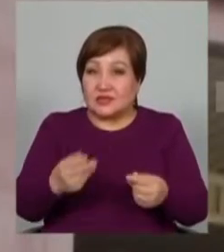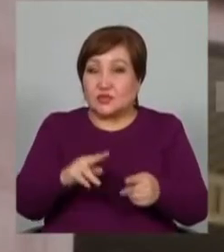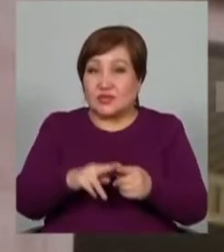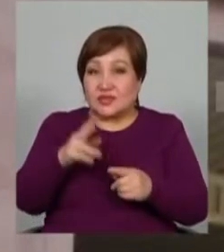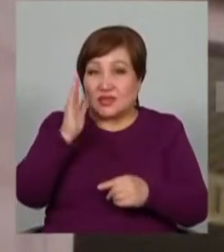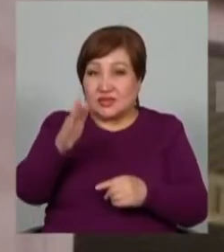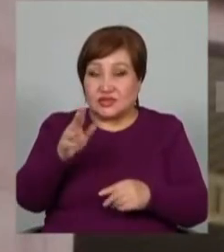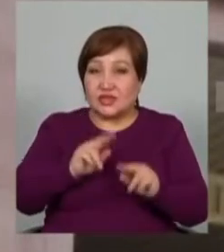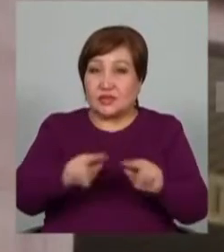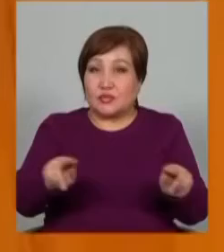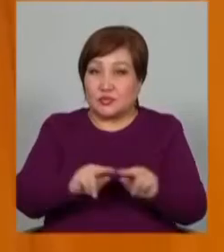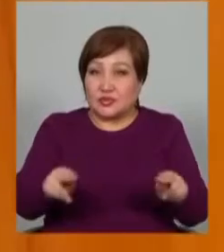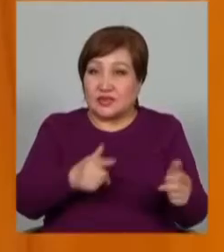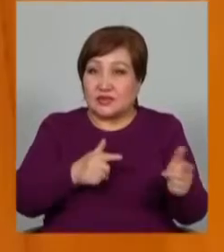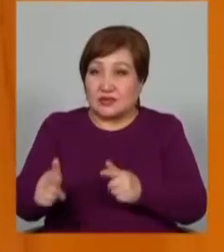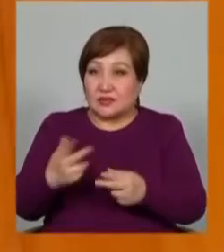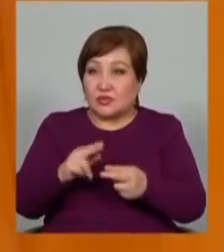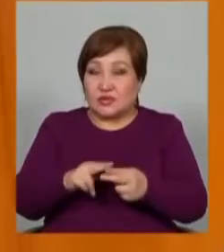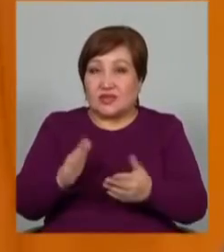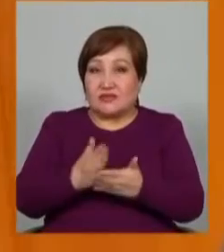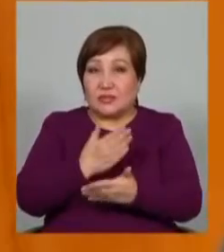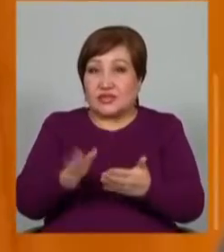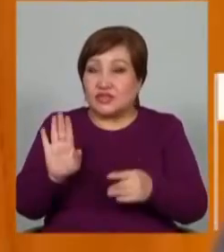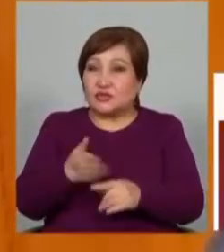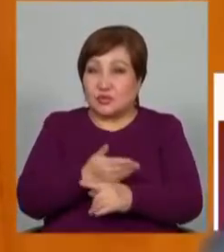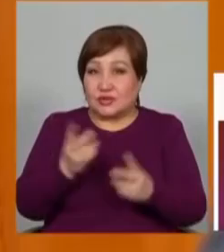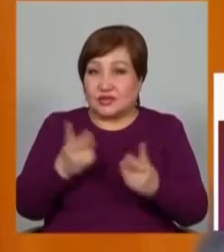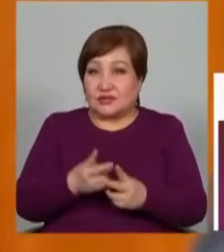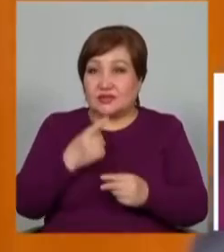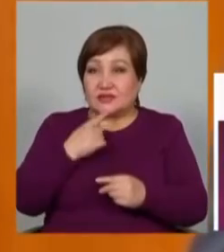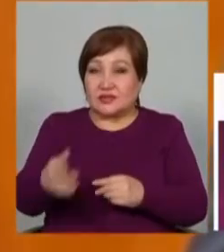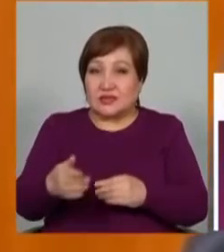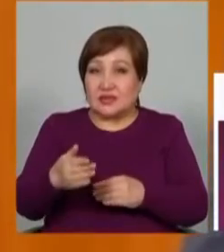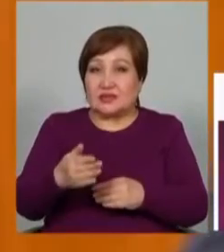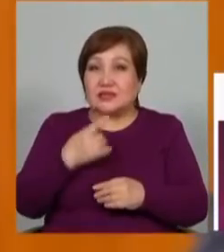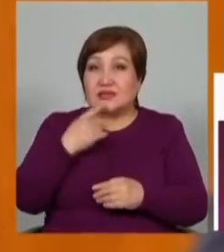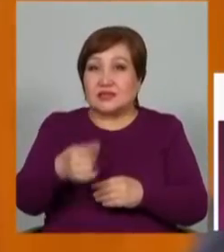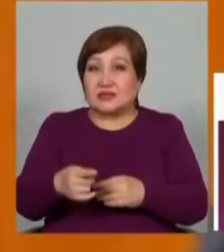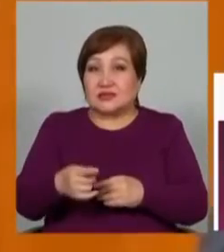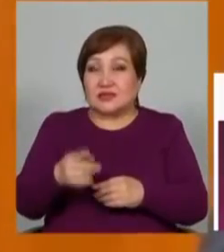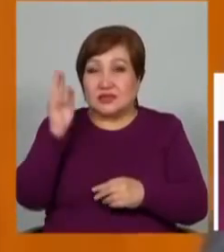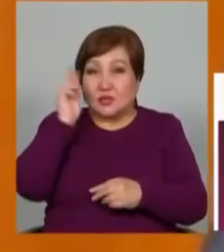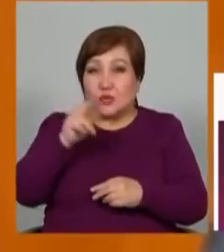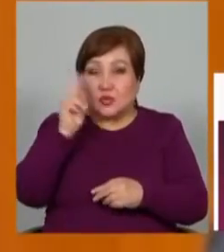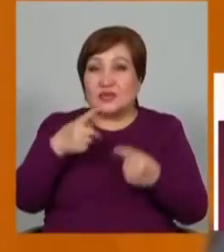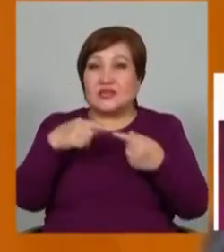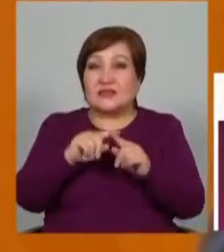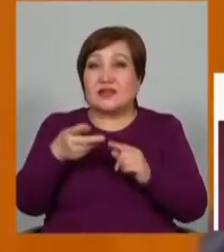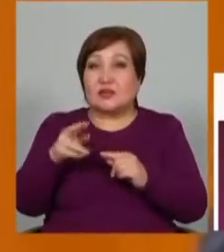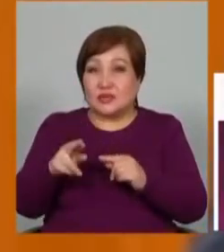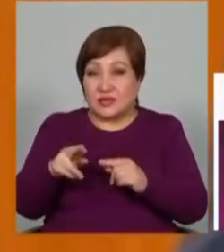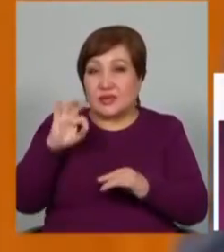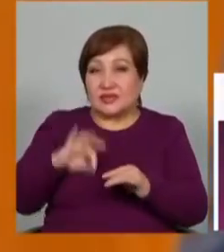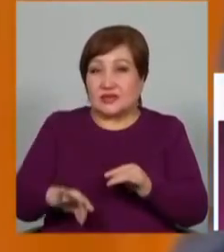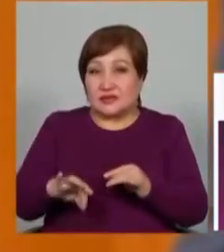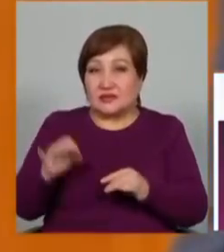мүлде жою керектігін айтады. Сырттай оқу формасы емес, тек қана қашықтан оқу технологиясын пайдалана